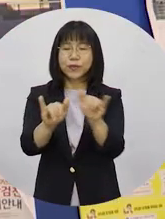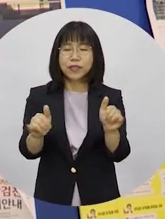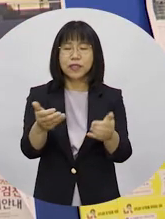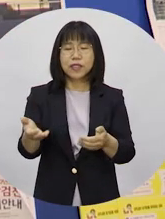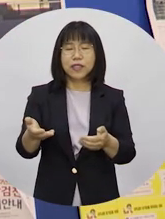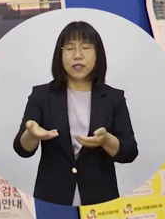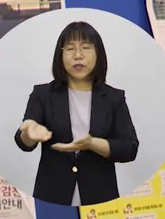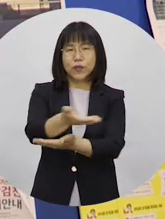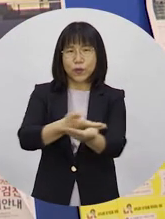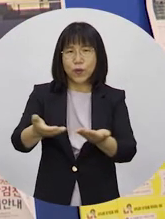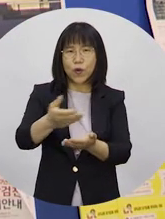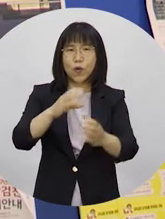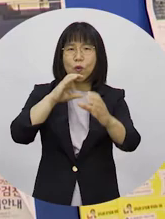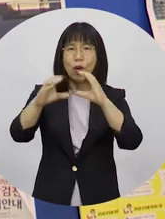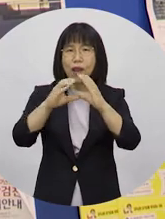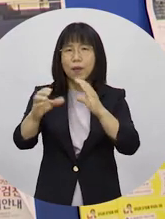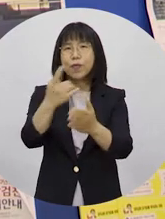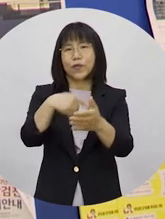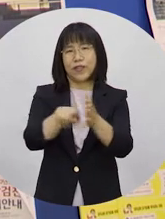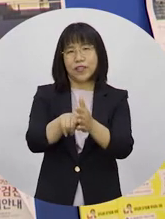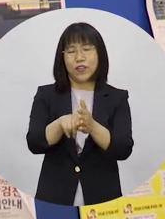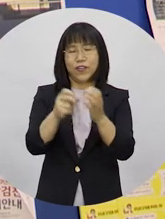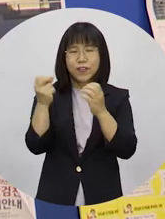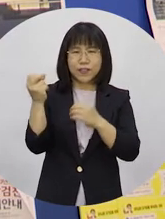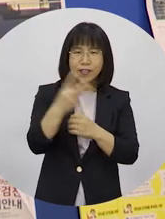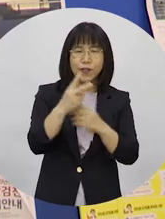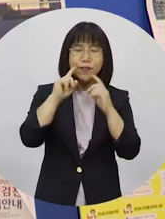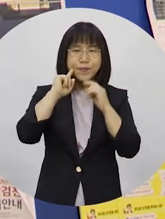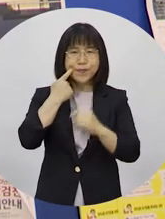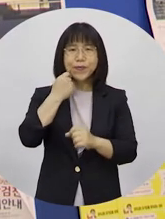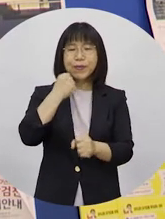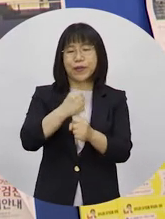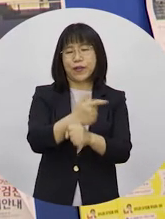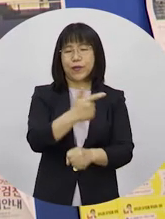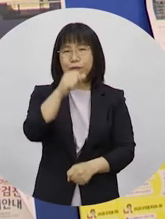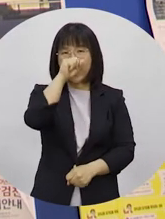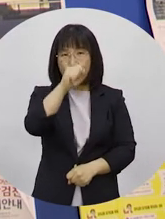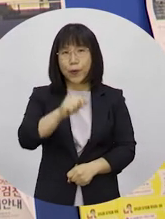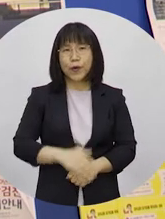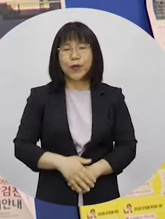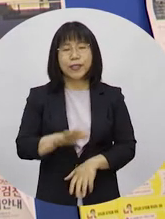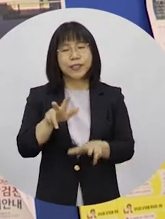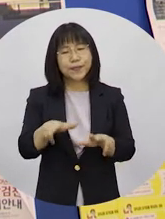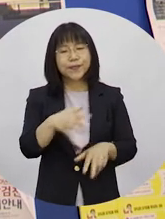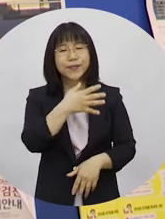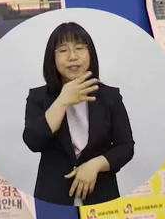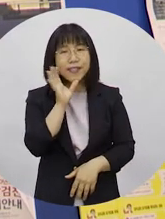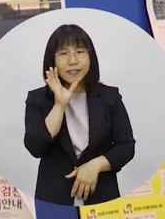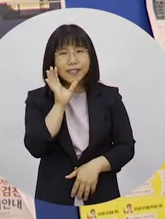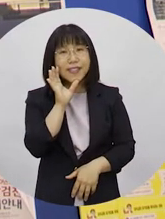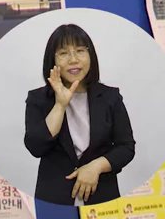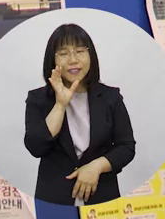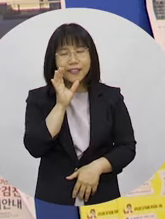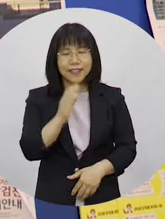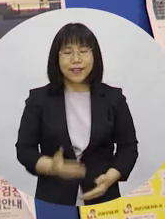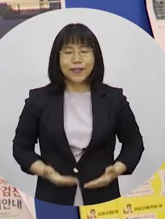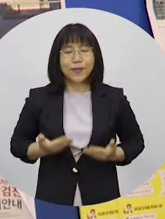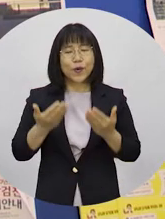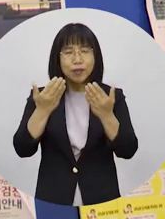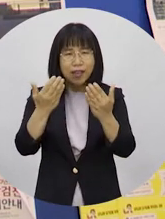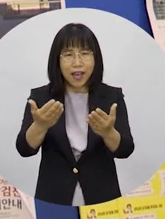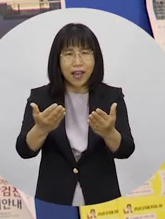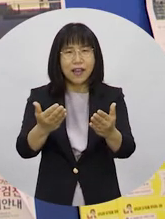주민들의 소통과 화합의 공간으로 재탄생돼 너무 좋습니다. 특히 실버 세대의